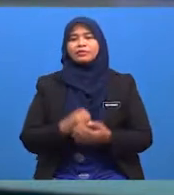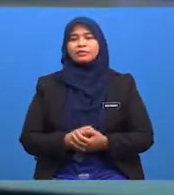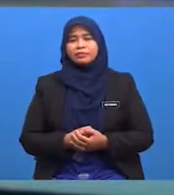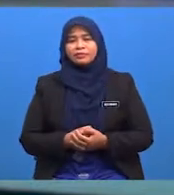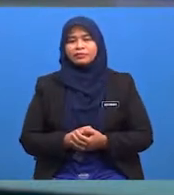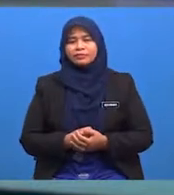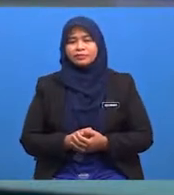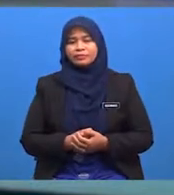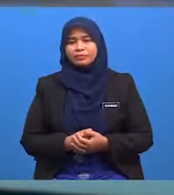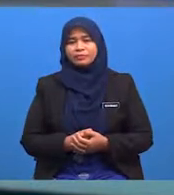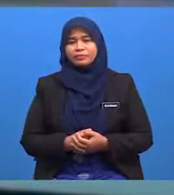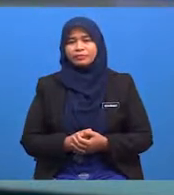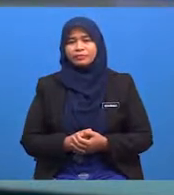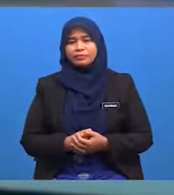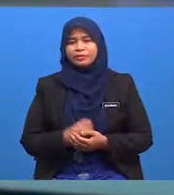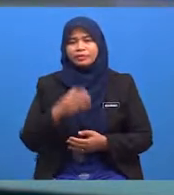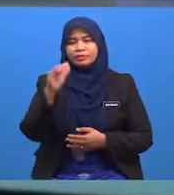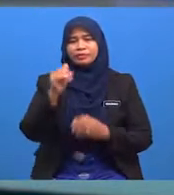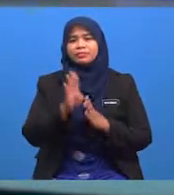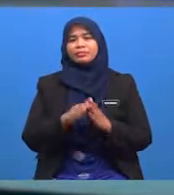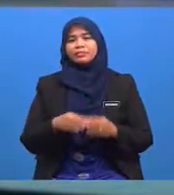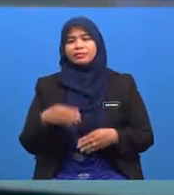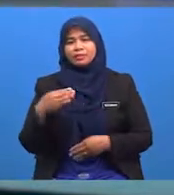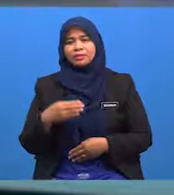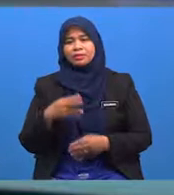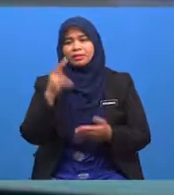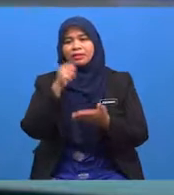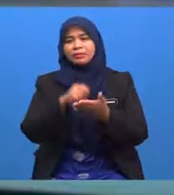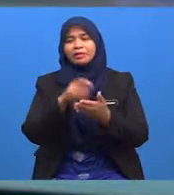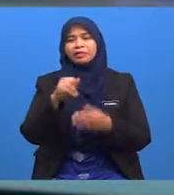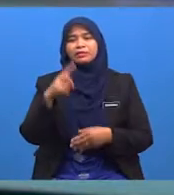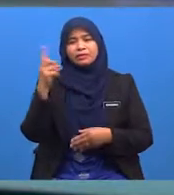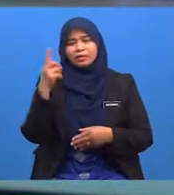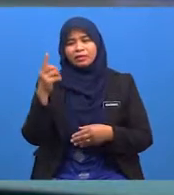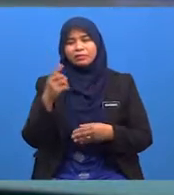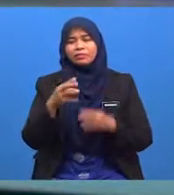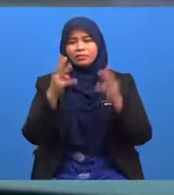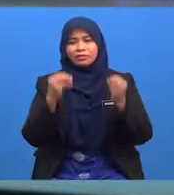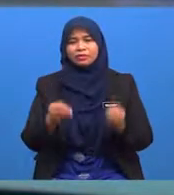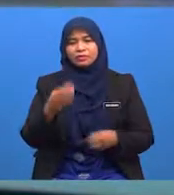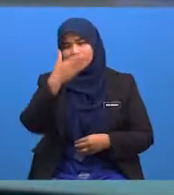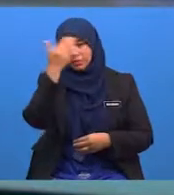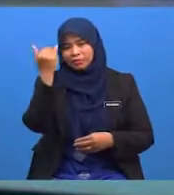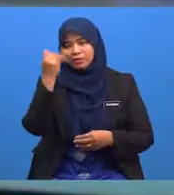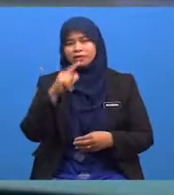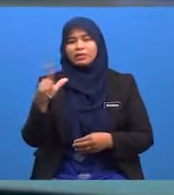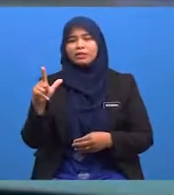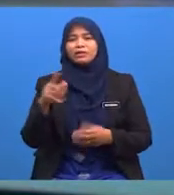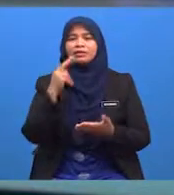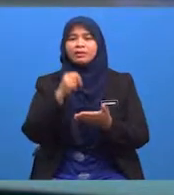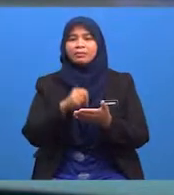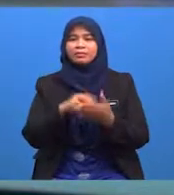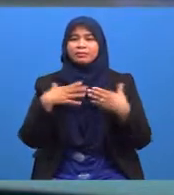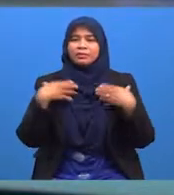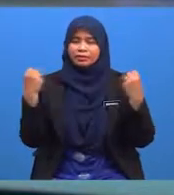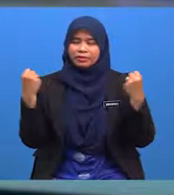Abbas radhiyallahu anhu yang berbunyi, nikmat yang seringkali dilalaikan oleh manusia adalah nikmat